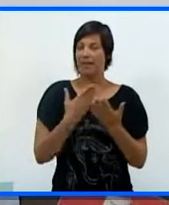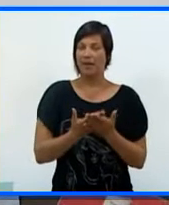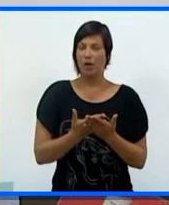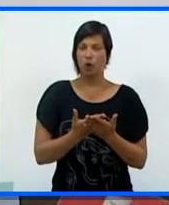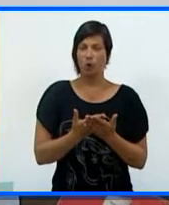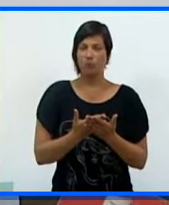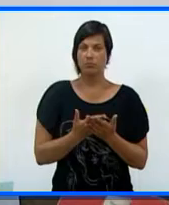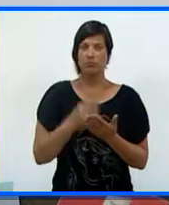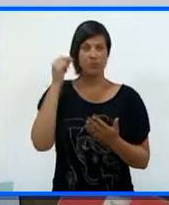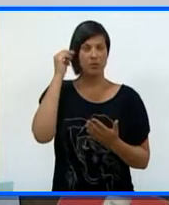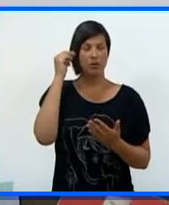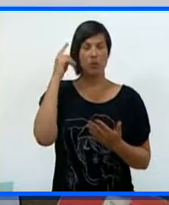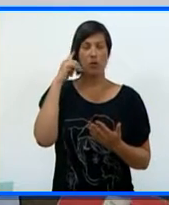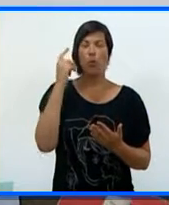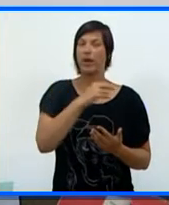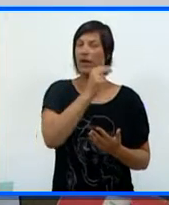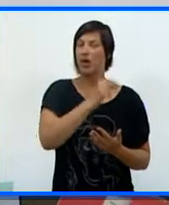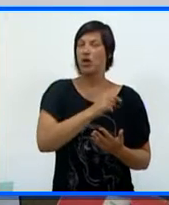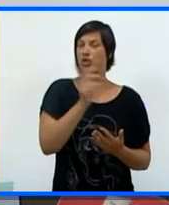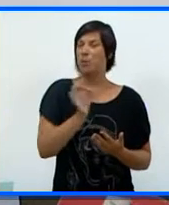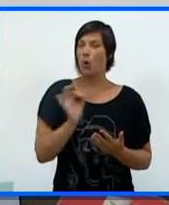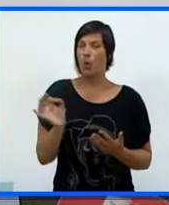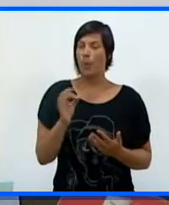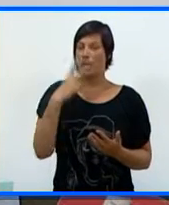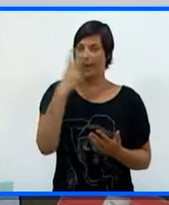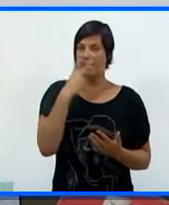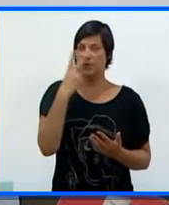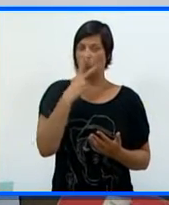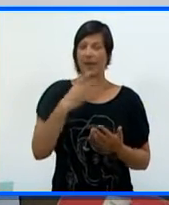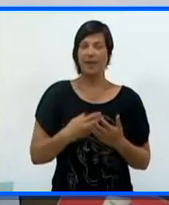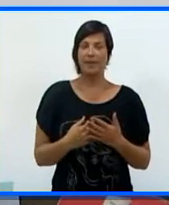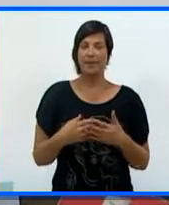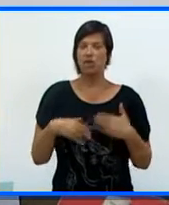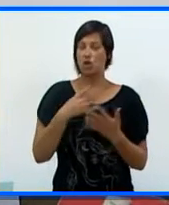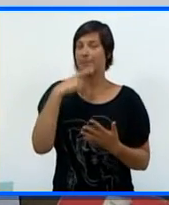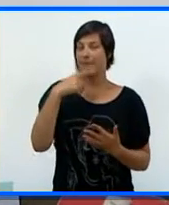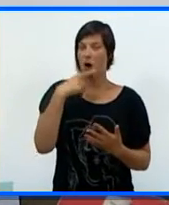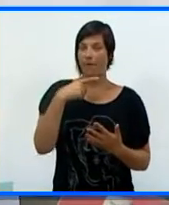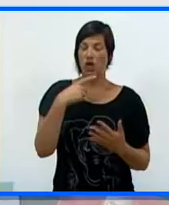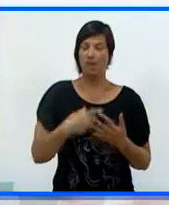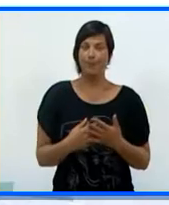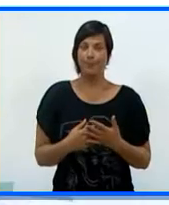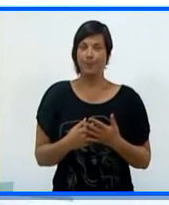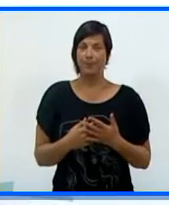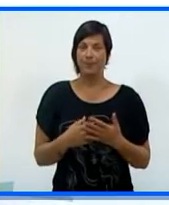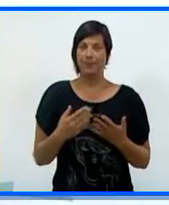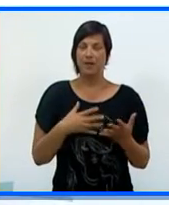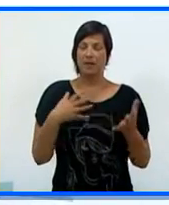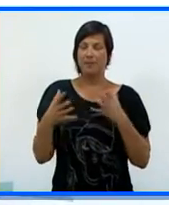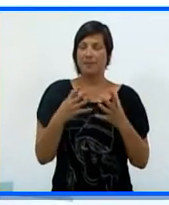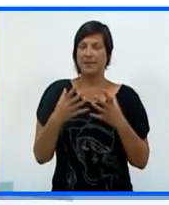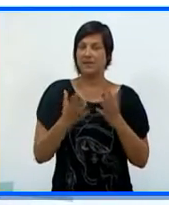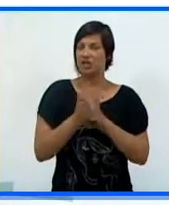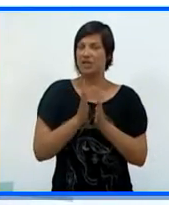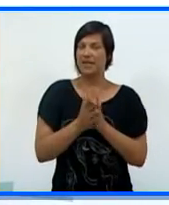takav način gluhe osobe mogu još bolje razumjeti što im se govori.